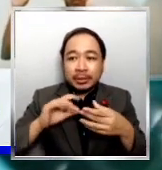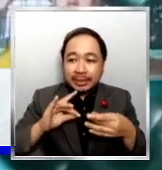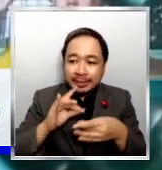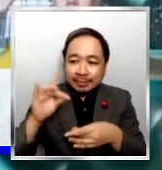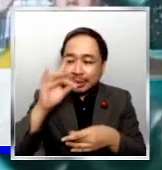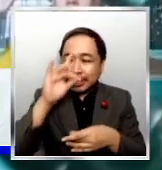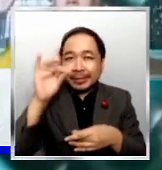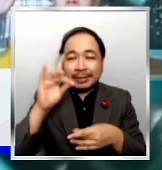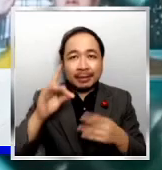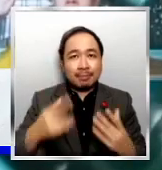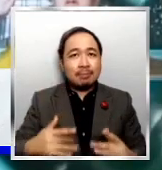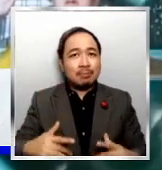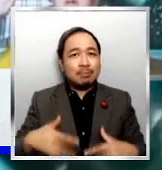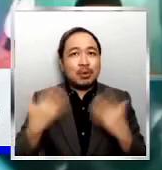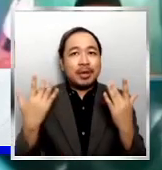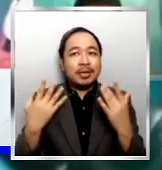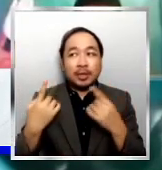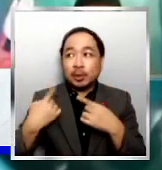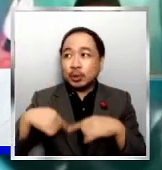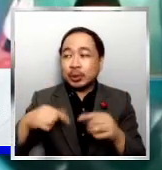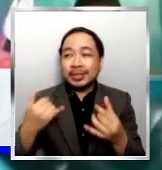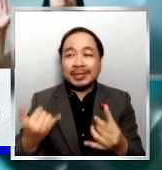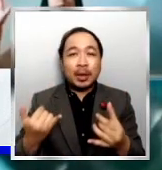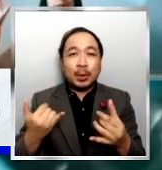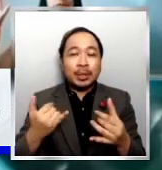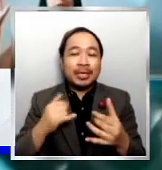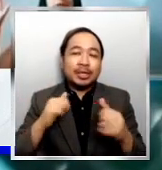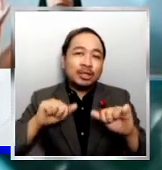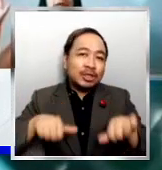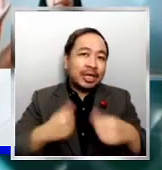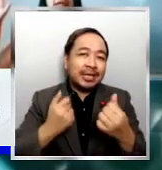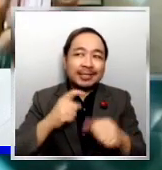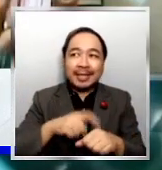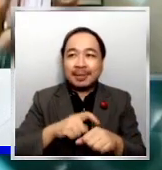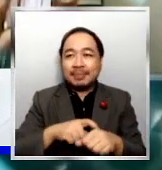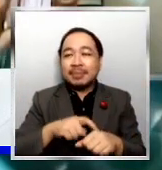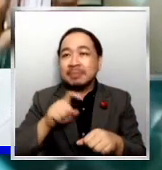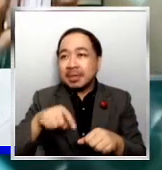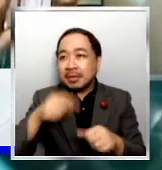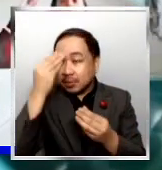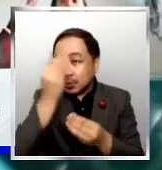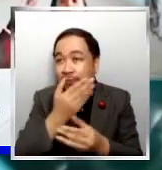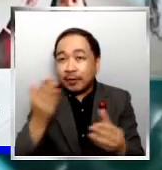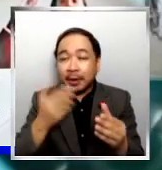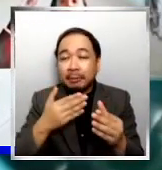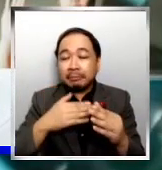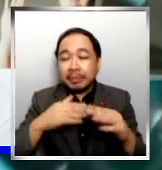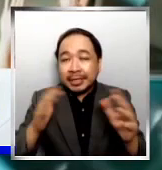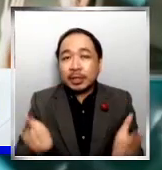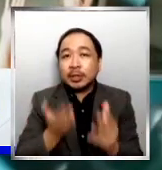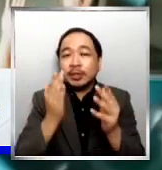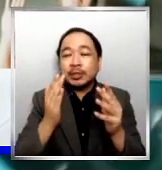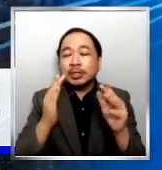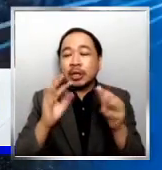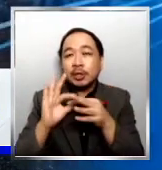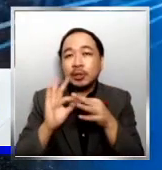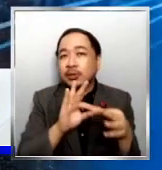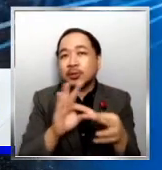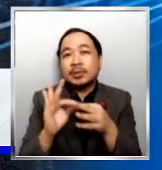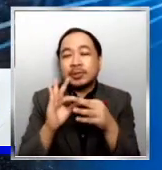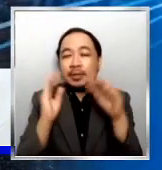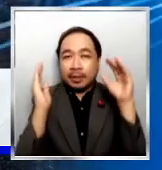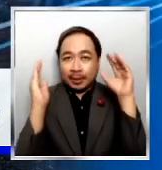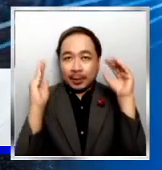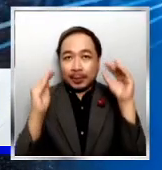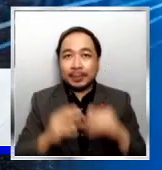during these trying times is a necessary message that promotes unity and hope. That